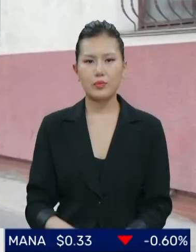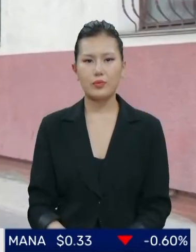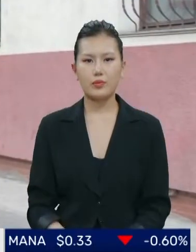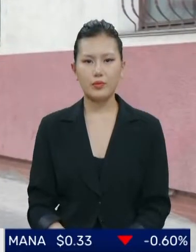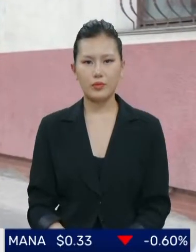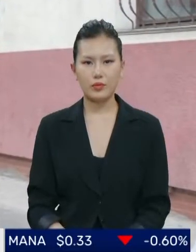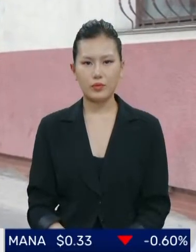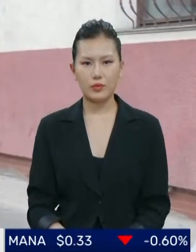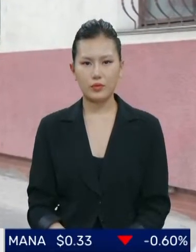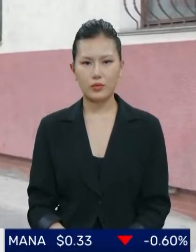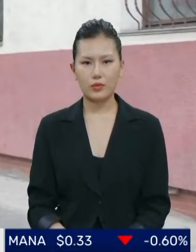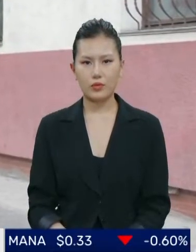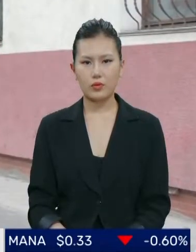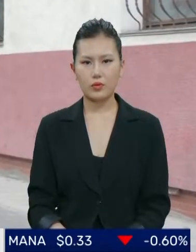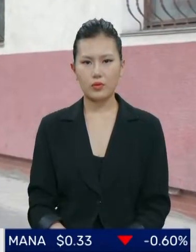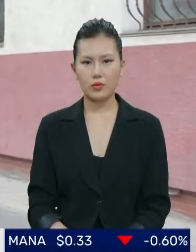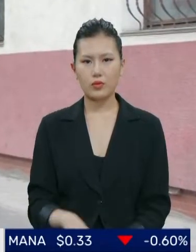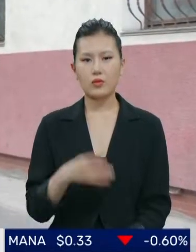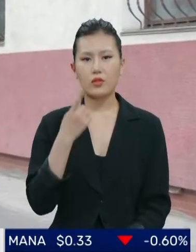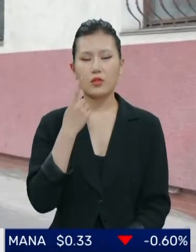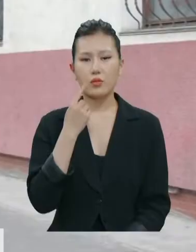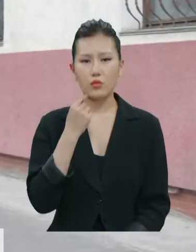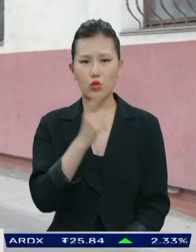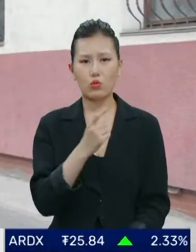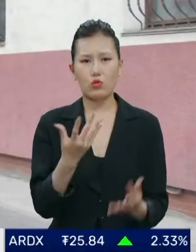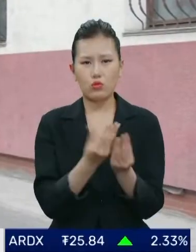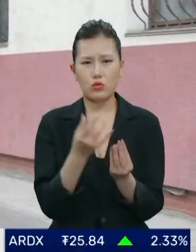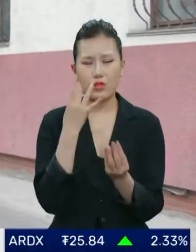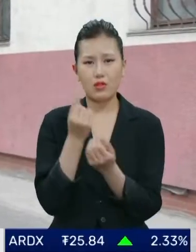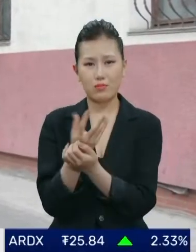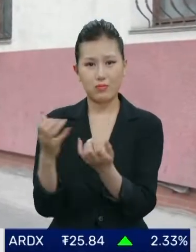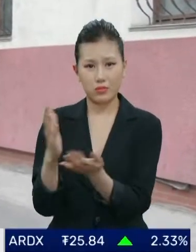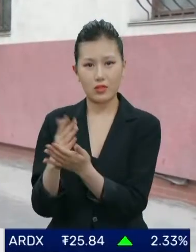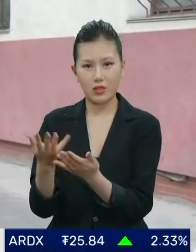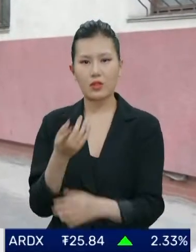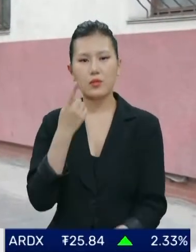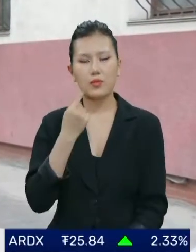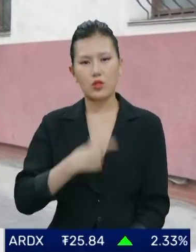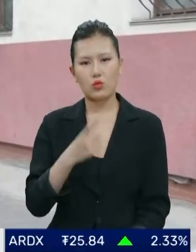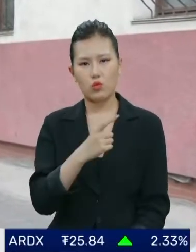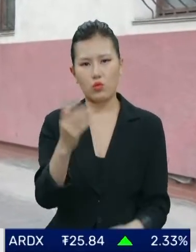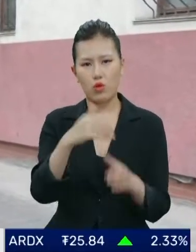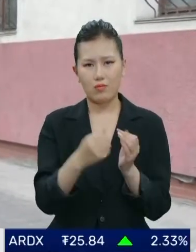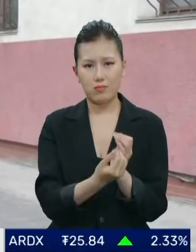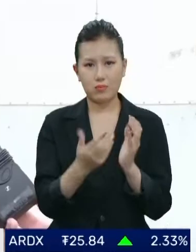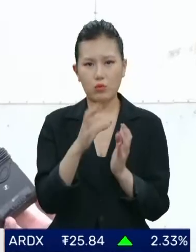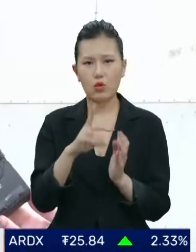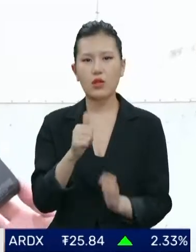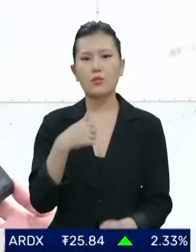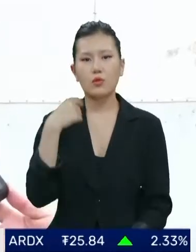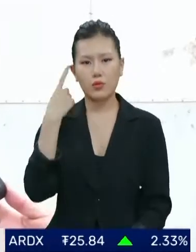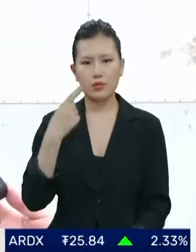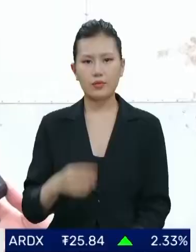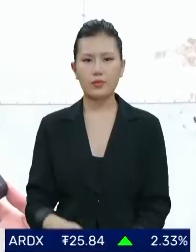Эмэгтэйчүүд нь ер нь цөөхөн байгаа болохоор эмэгтэйчүүд нь ер нь дийлэнг байгаа шүү дээ. Тэр бас нэг эмэгтэй гишүүд бас нэмэгдээд байвал бас сайн байх л гэж бодож байгаа шүү дээ.